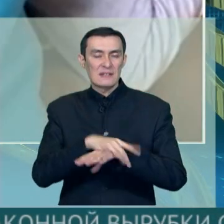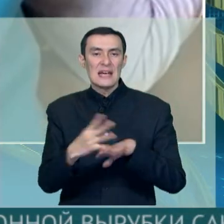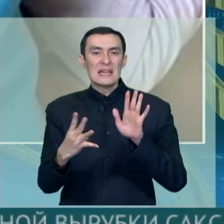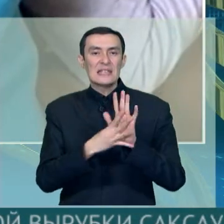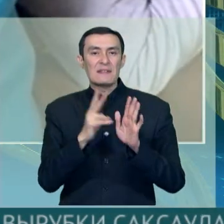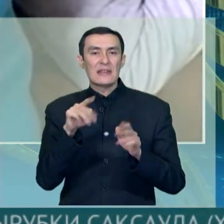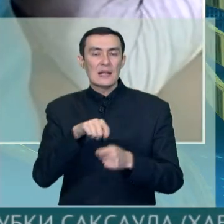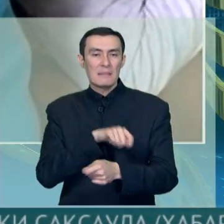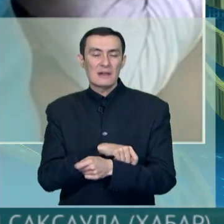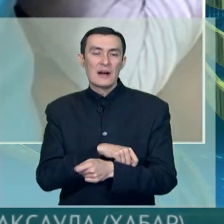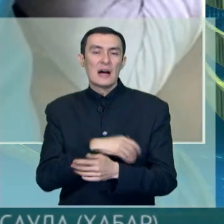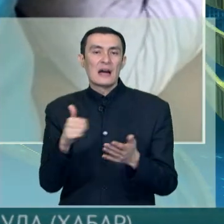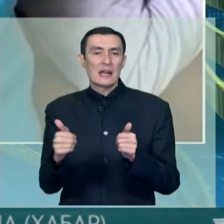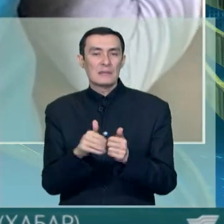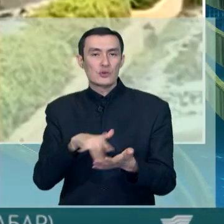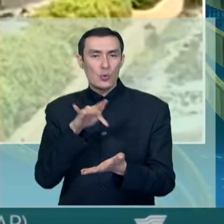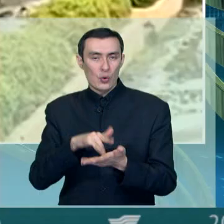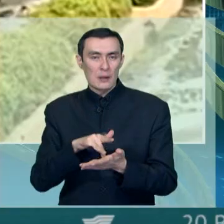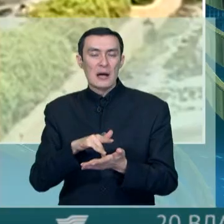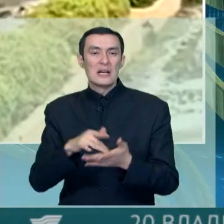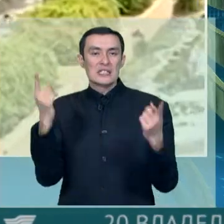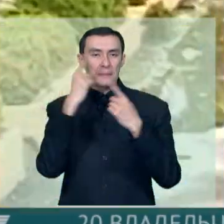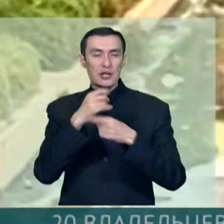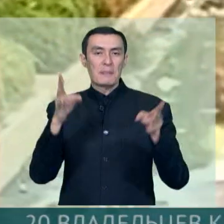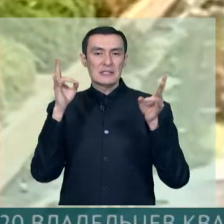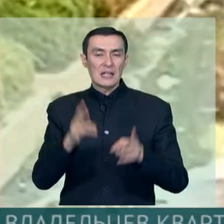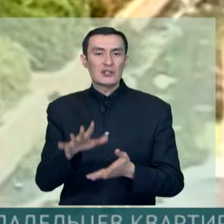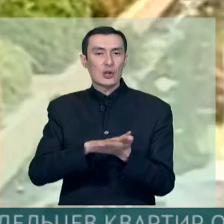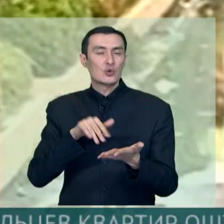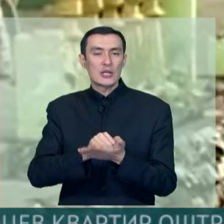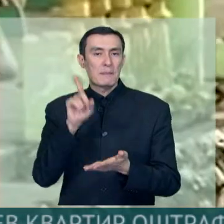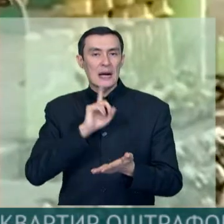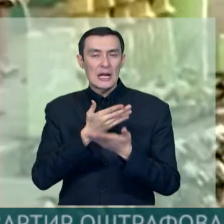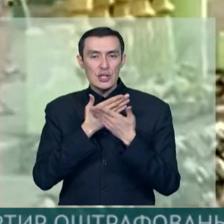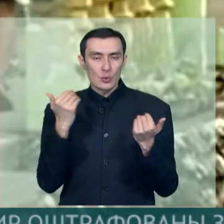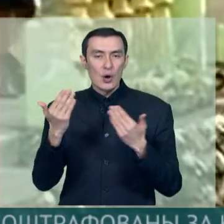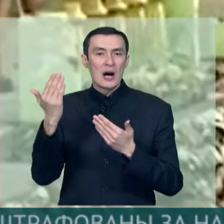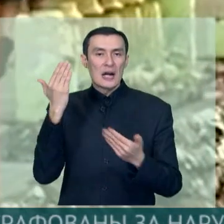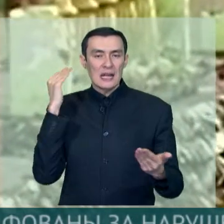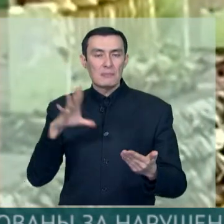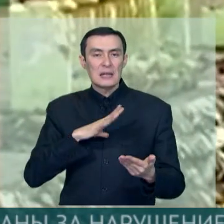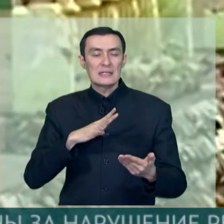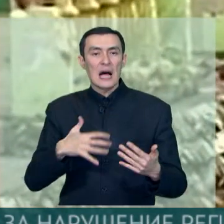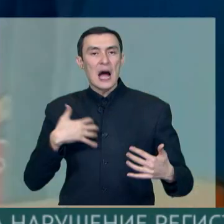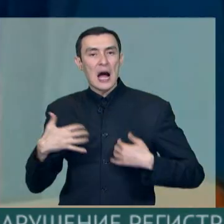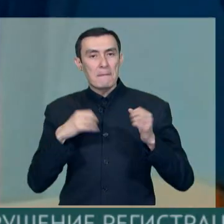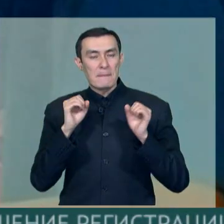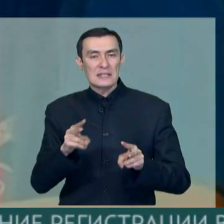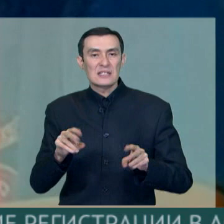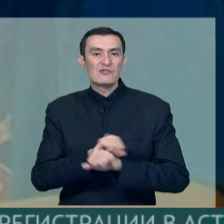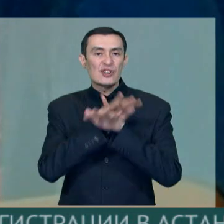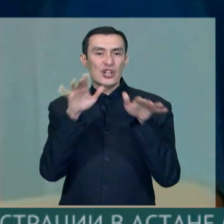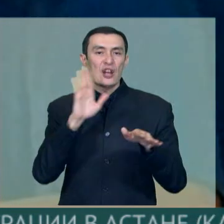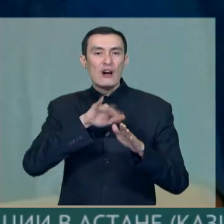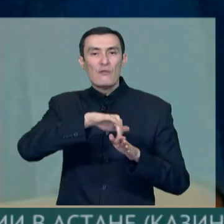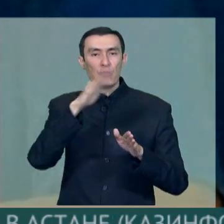9 километрах от населенного пункта. Сообщений о пострадавших и разрушениях пока не поступало. Ранее из-за опасности извержения